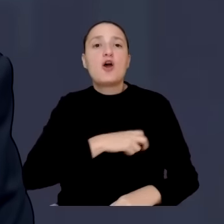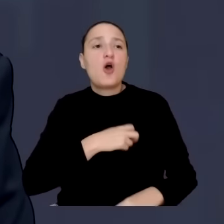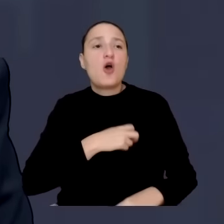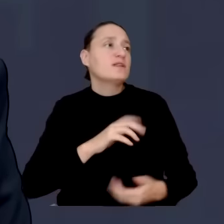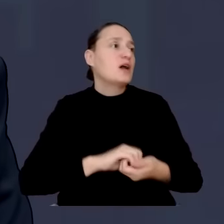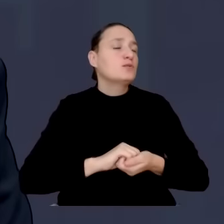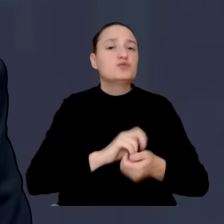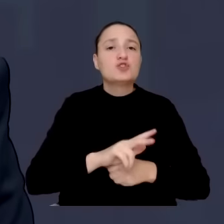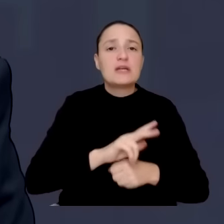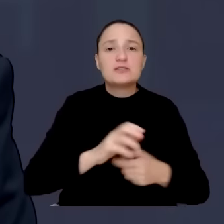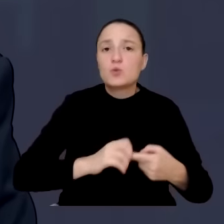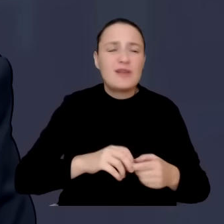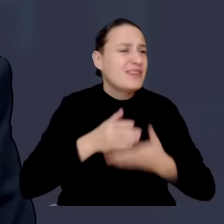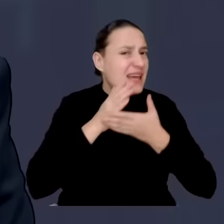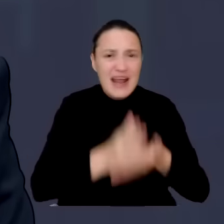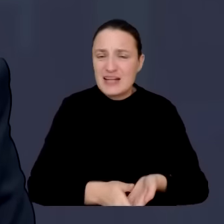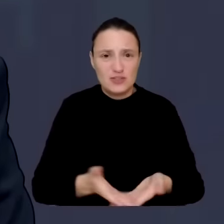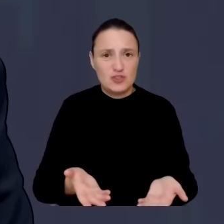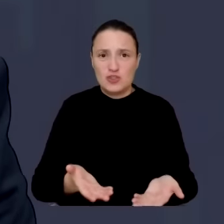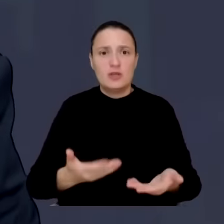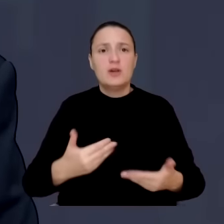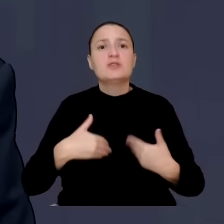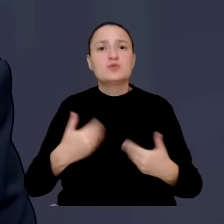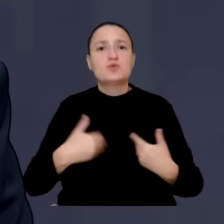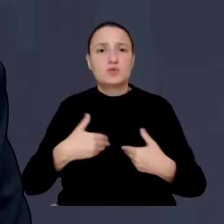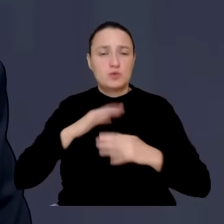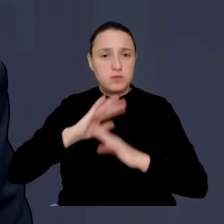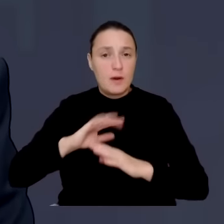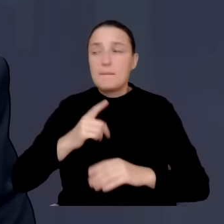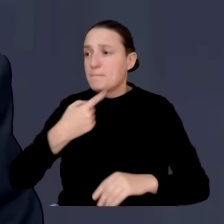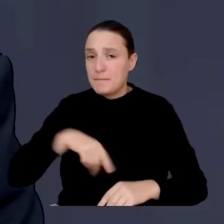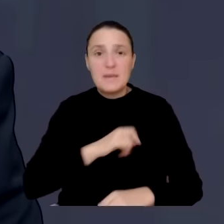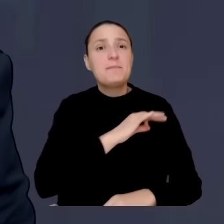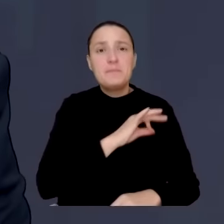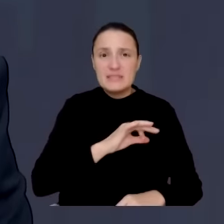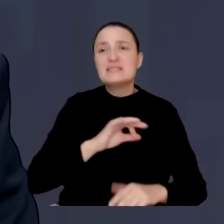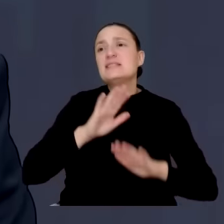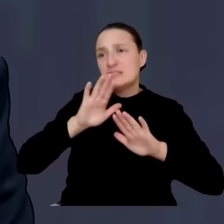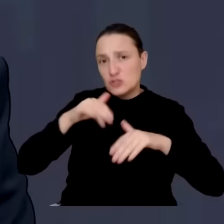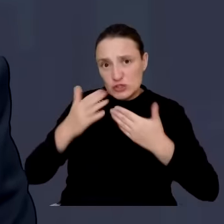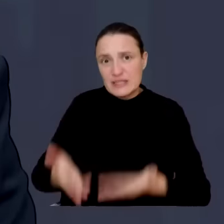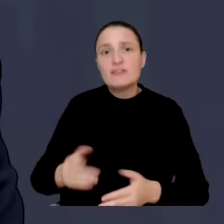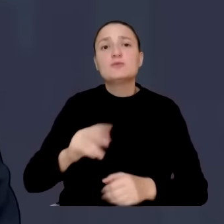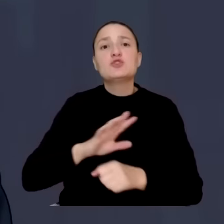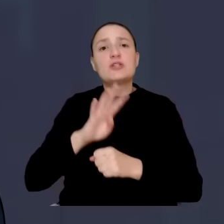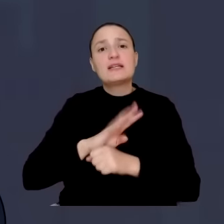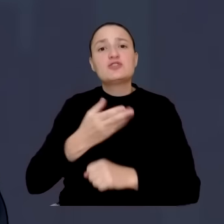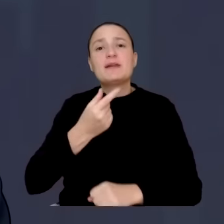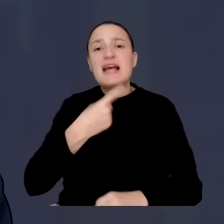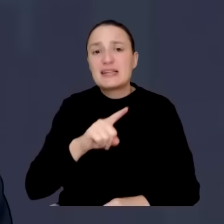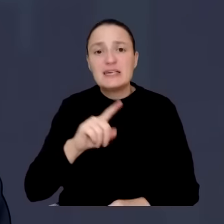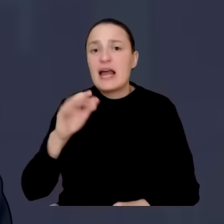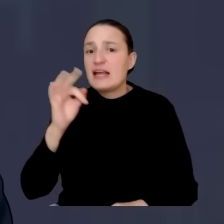dzisiaj w służbie zdrowia ewidentnie brakuje pieniędzy my jako Prawo i Sprawiedliwość zostawiliśmy zagwarantowane 14 miliardów w NFZ nie